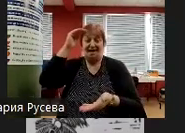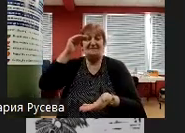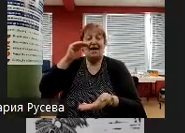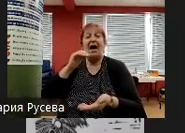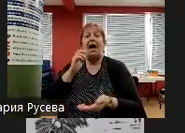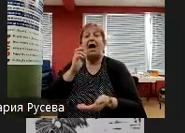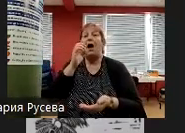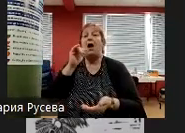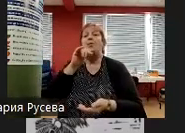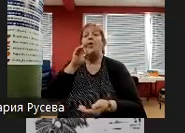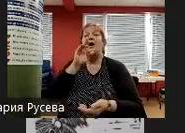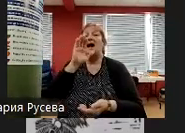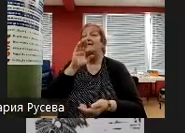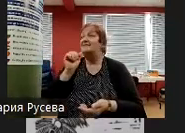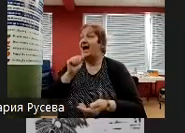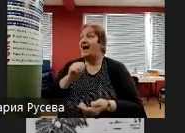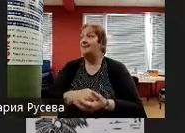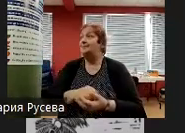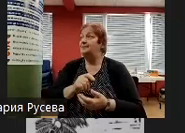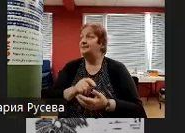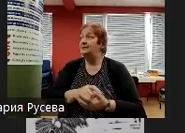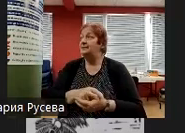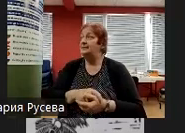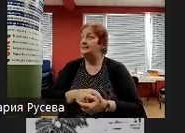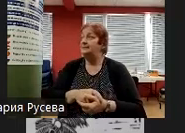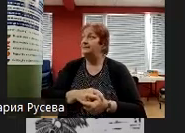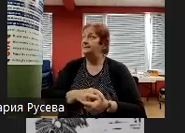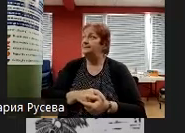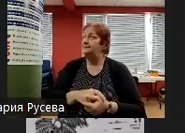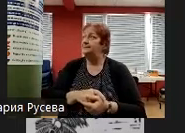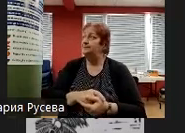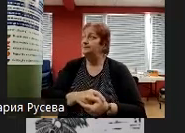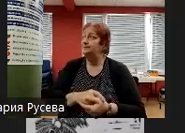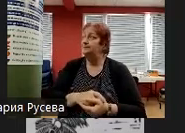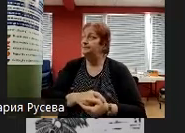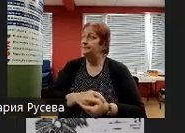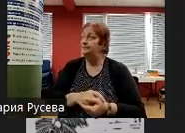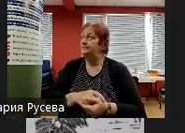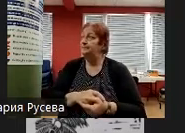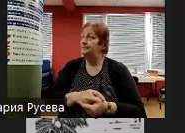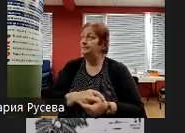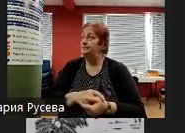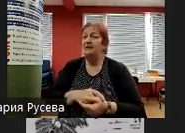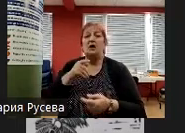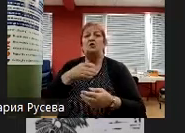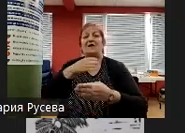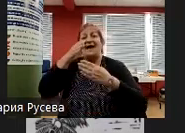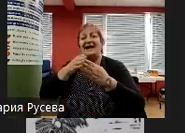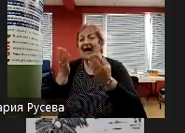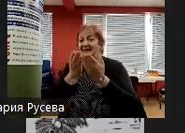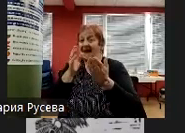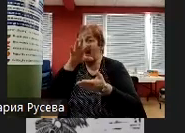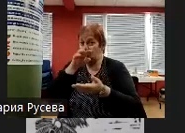И отдолу са дадени двата примера. Акцесива, всичко написано с малки букви. Това екранният четец